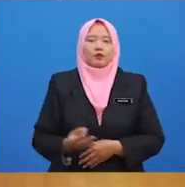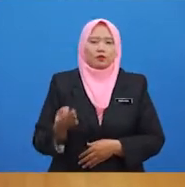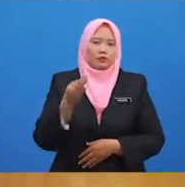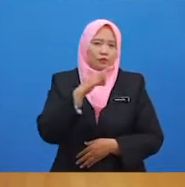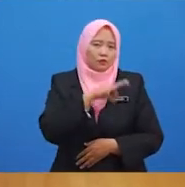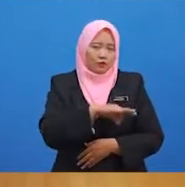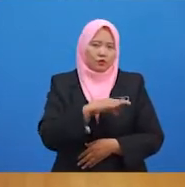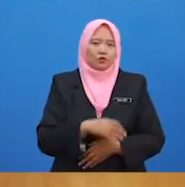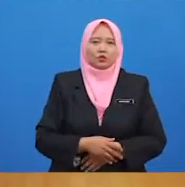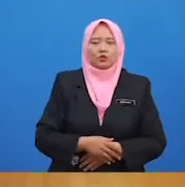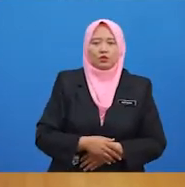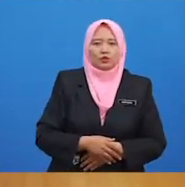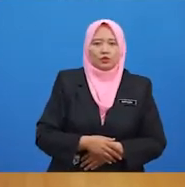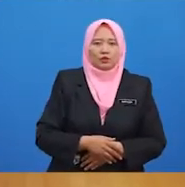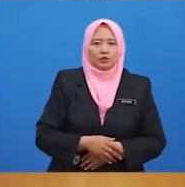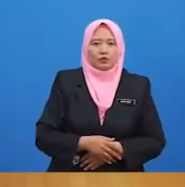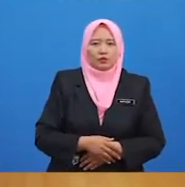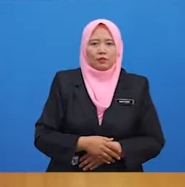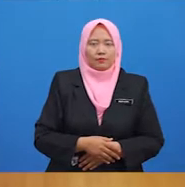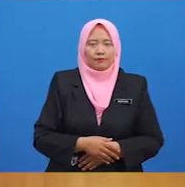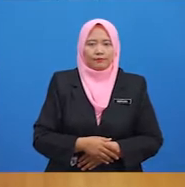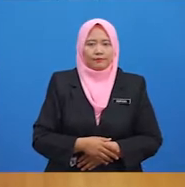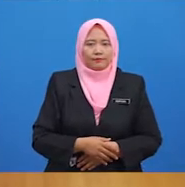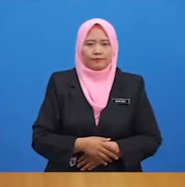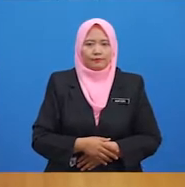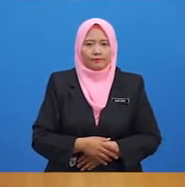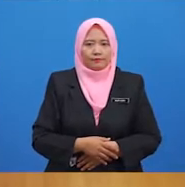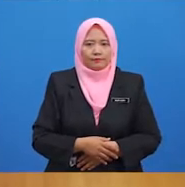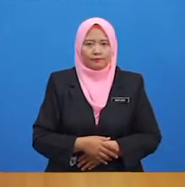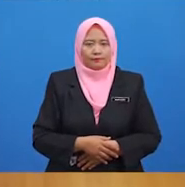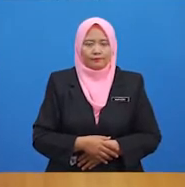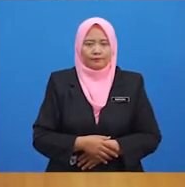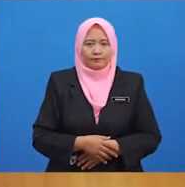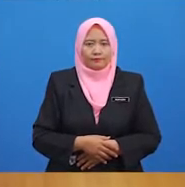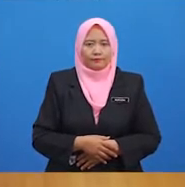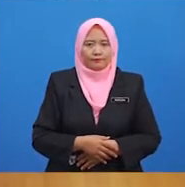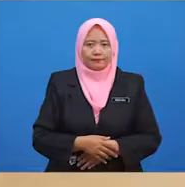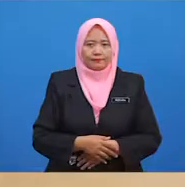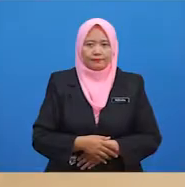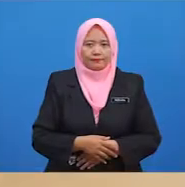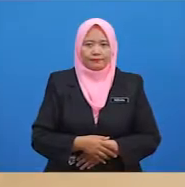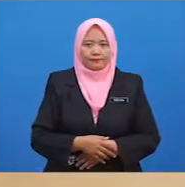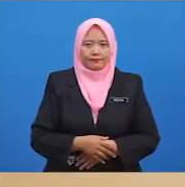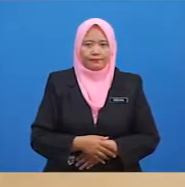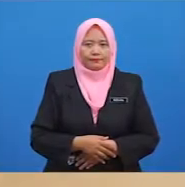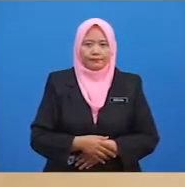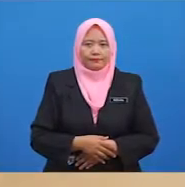cara menghasilkan pengajaran berdasarkan sesebuah karya yang dipelajari.